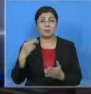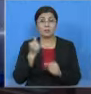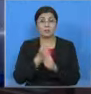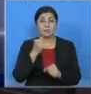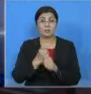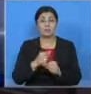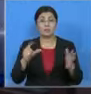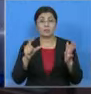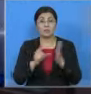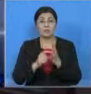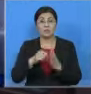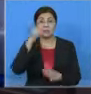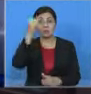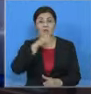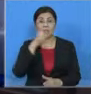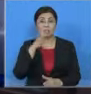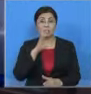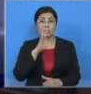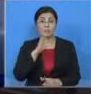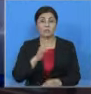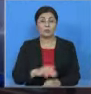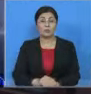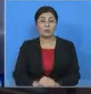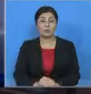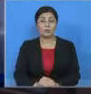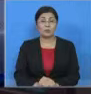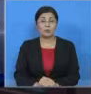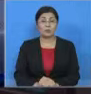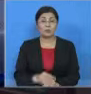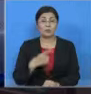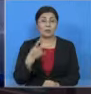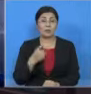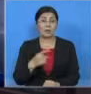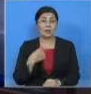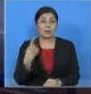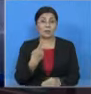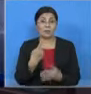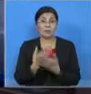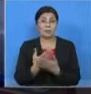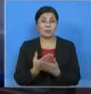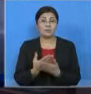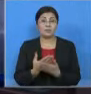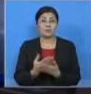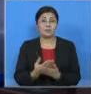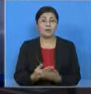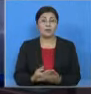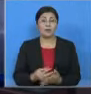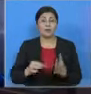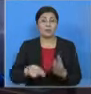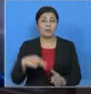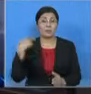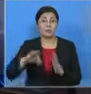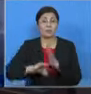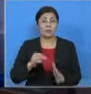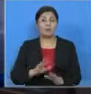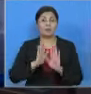сделать 7-летний срок и один срок всего. Нет, повторного срока президентского выбора